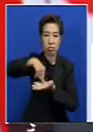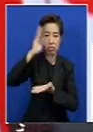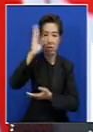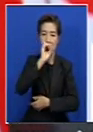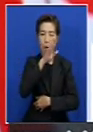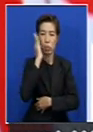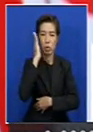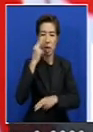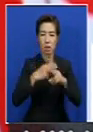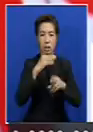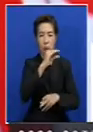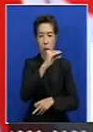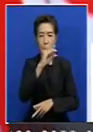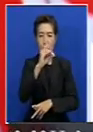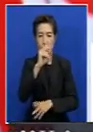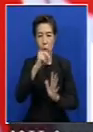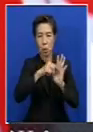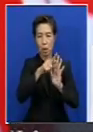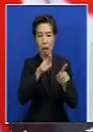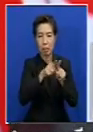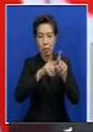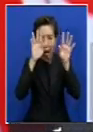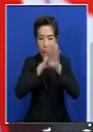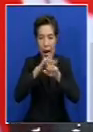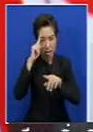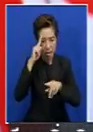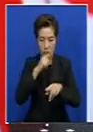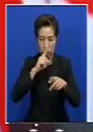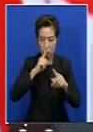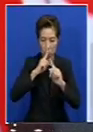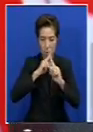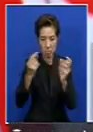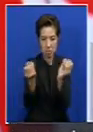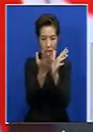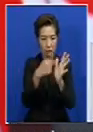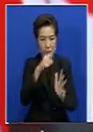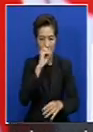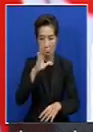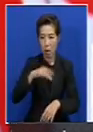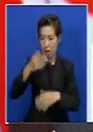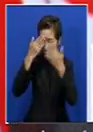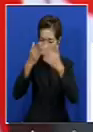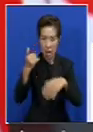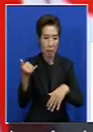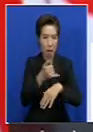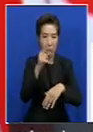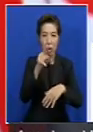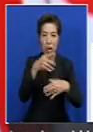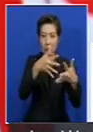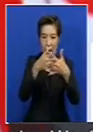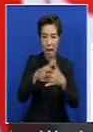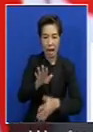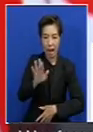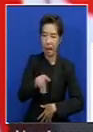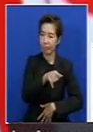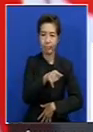ายทรัมป์มักสร้างความแตกแยกโง่เขลาและคิดผิดที่เรียกร้องให้ห้ามชาวมุสลิมเข้าสหรัฐและกล่าวด้วยว่าหากน